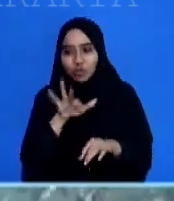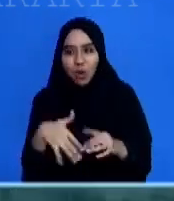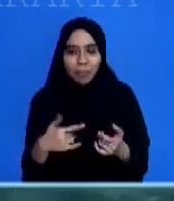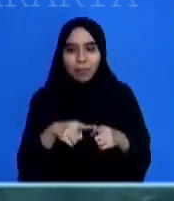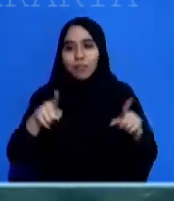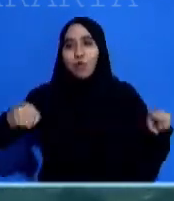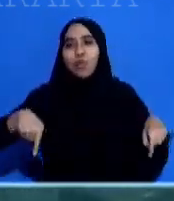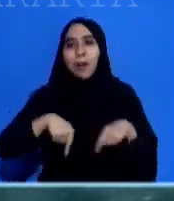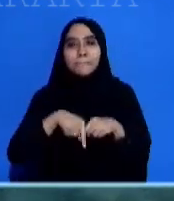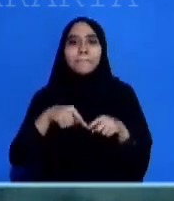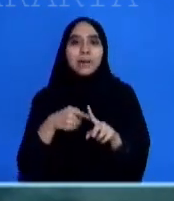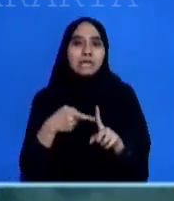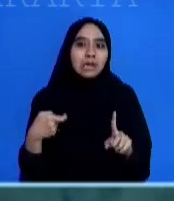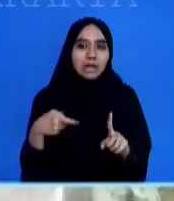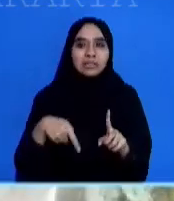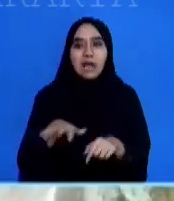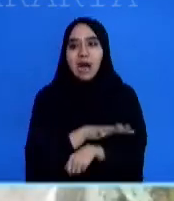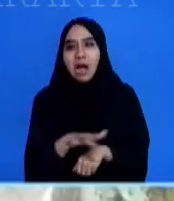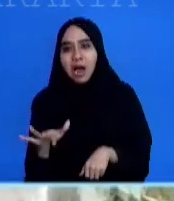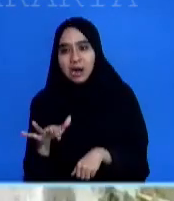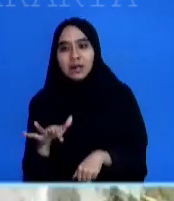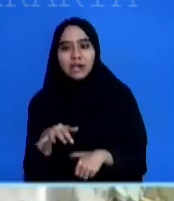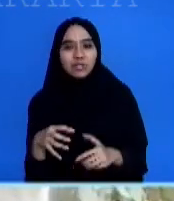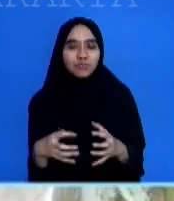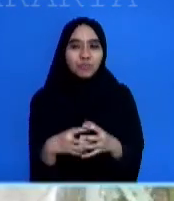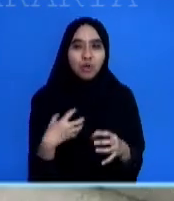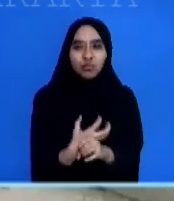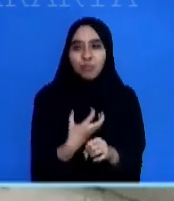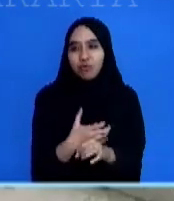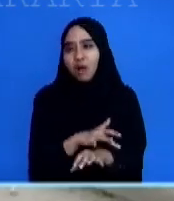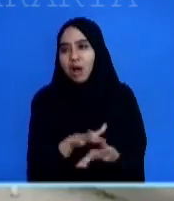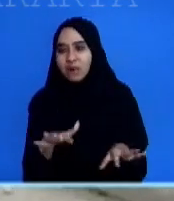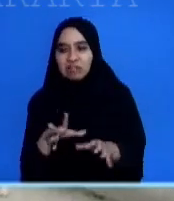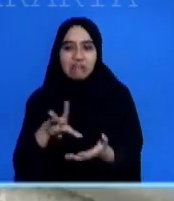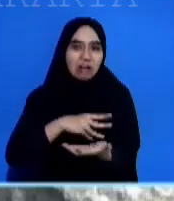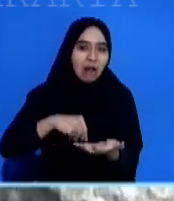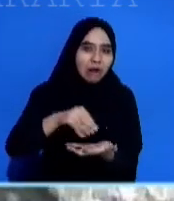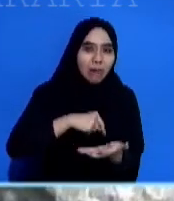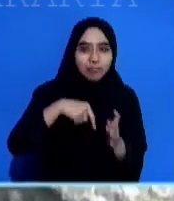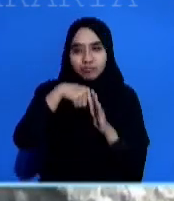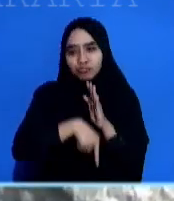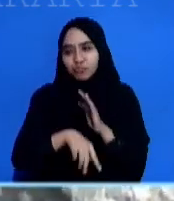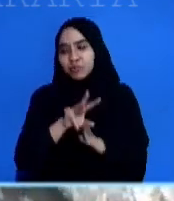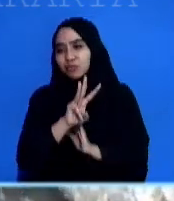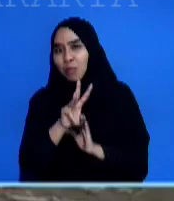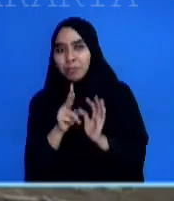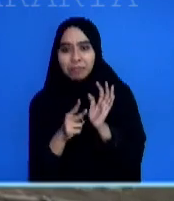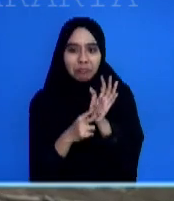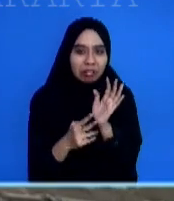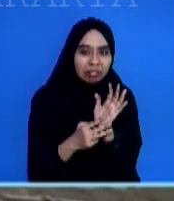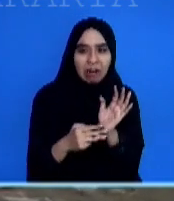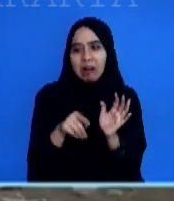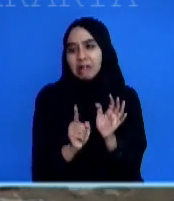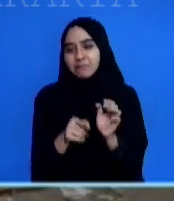asarinten Awi Menik wonten Ugi KH kolamamelanipun War Kani lebet meter laneng met